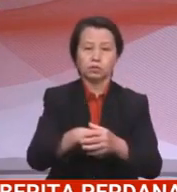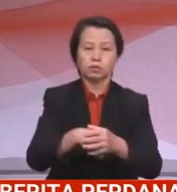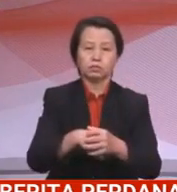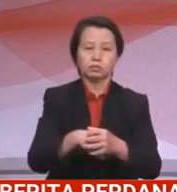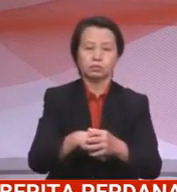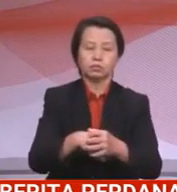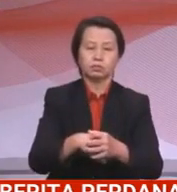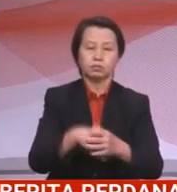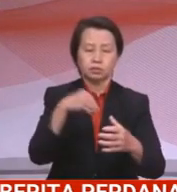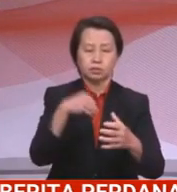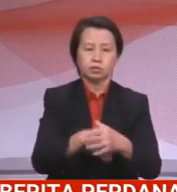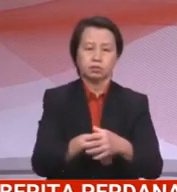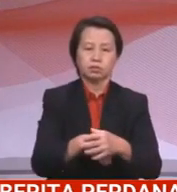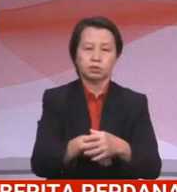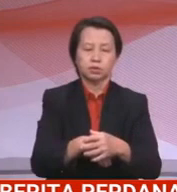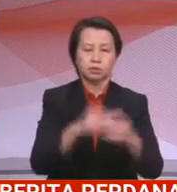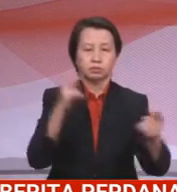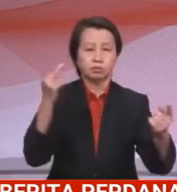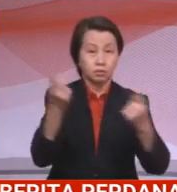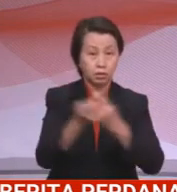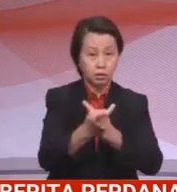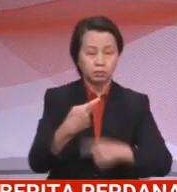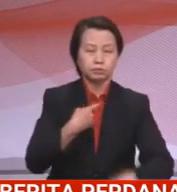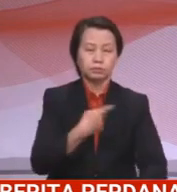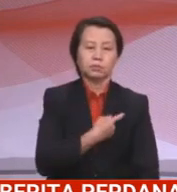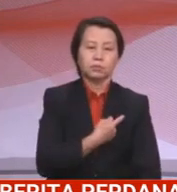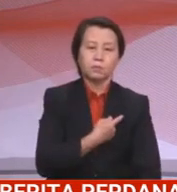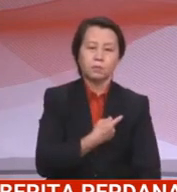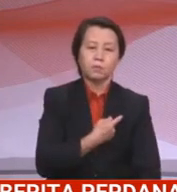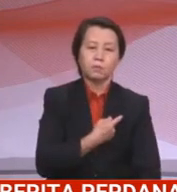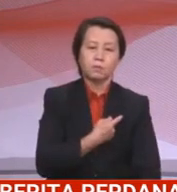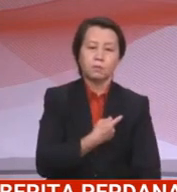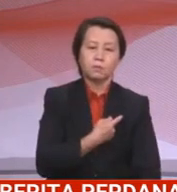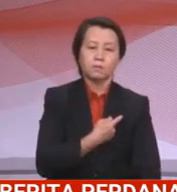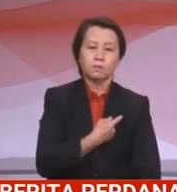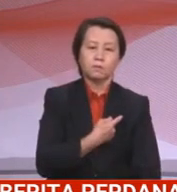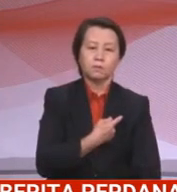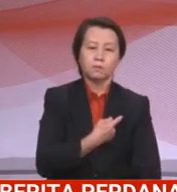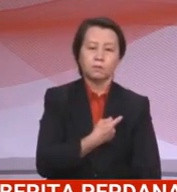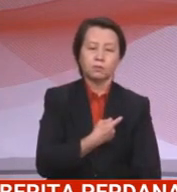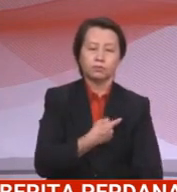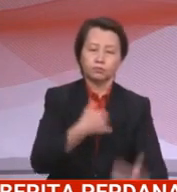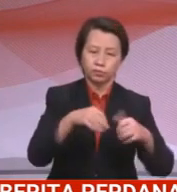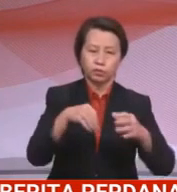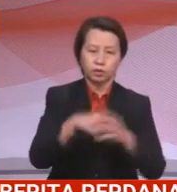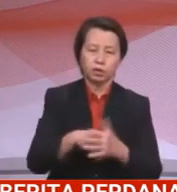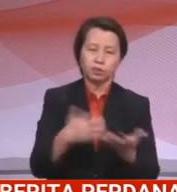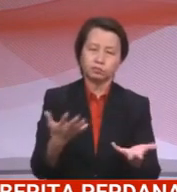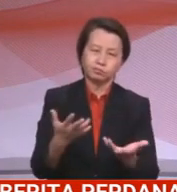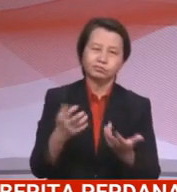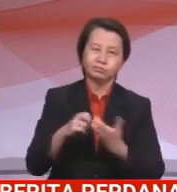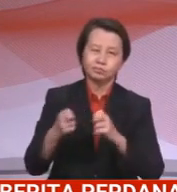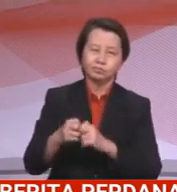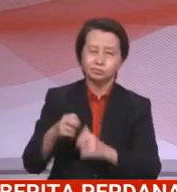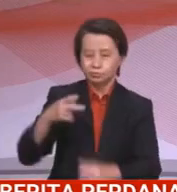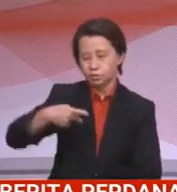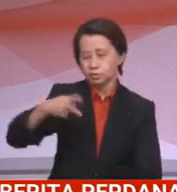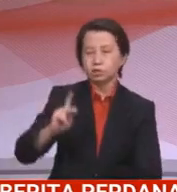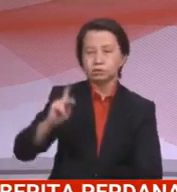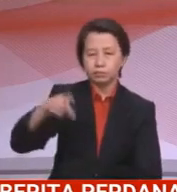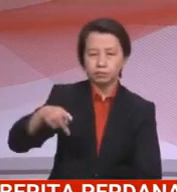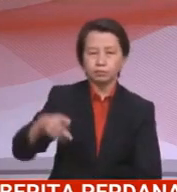Nah di dalam apel keadaan kita apa entah masih lagi dalam mood apa Pikir